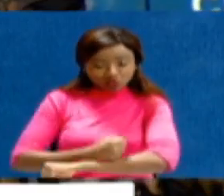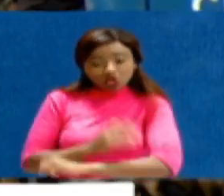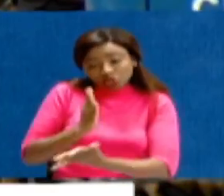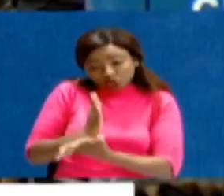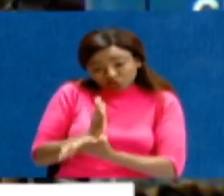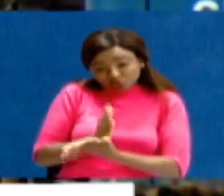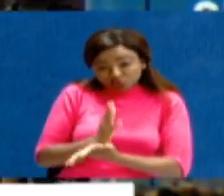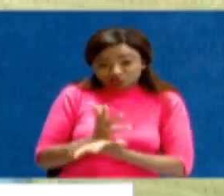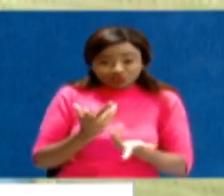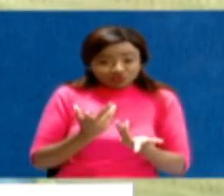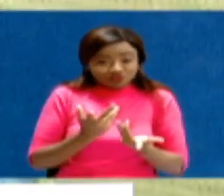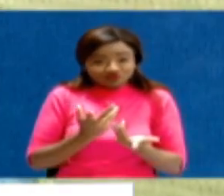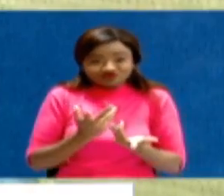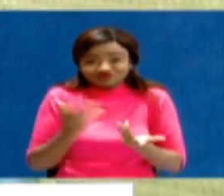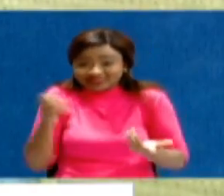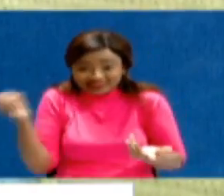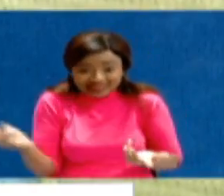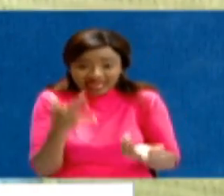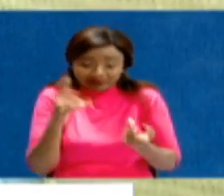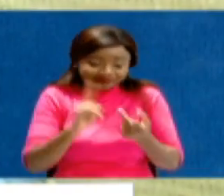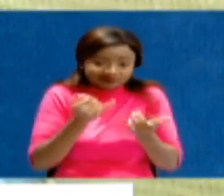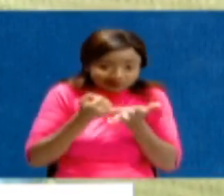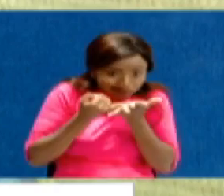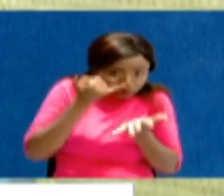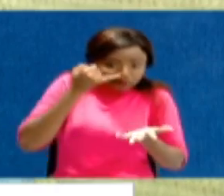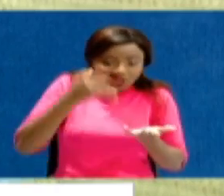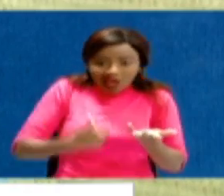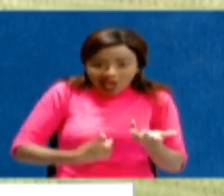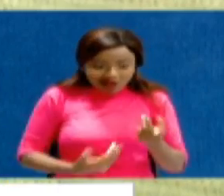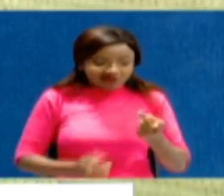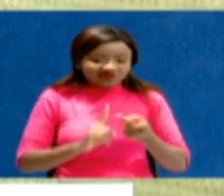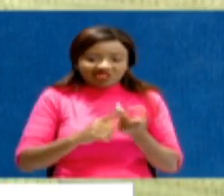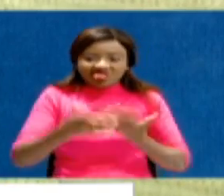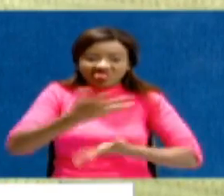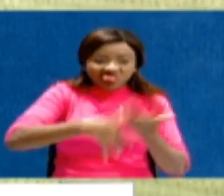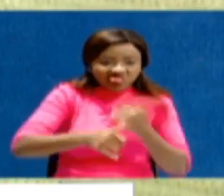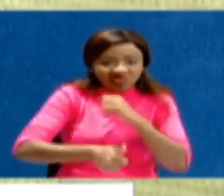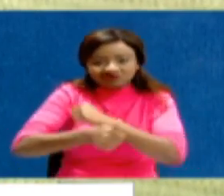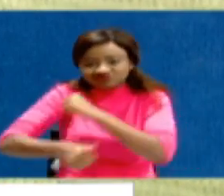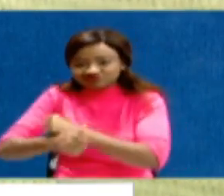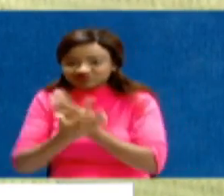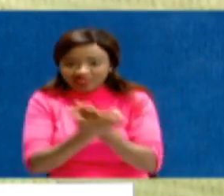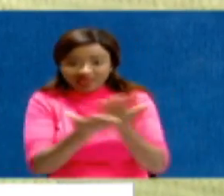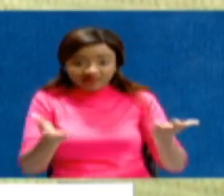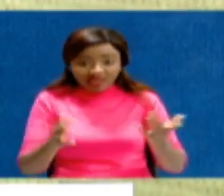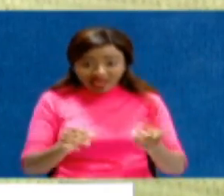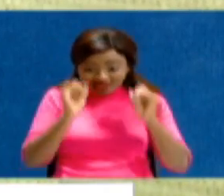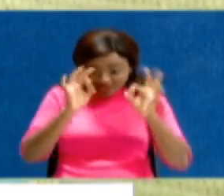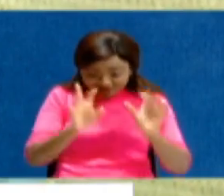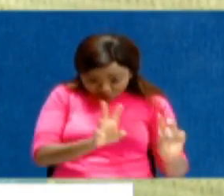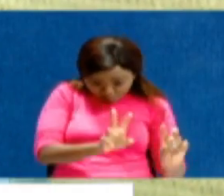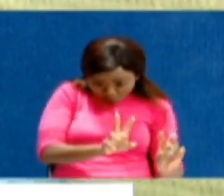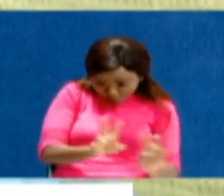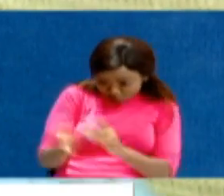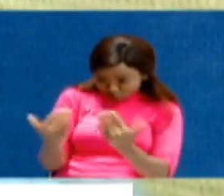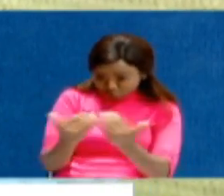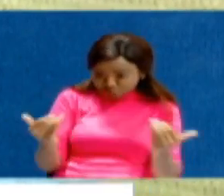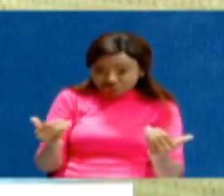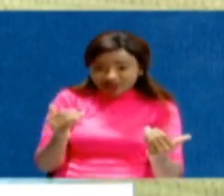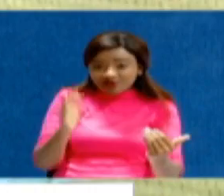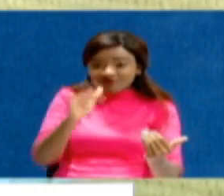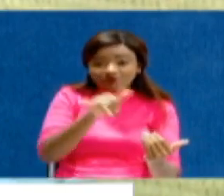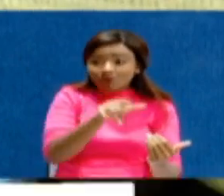ya kulevya, ina kutanganyika. Hawa watoto sana sana ukiwachungusa wanatokanga nje na uwezi jua